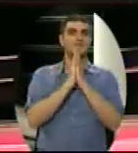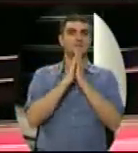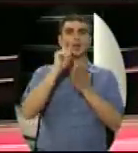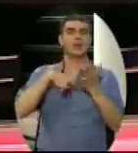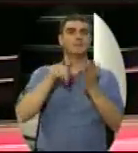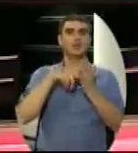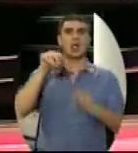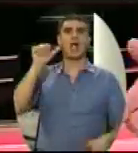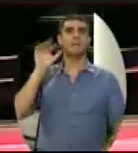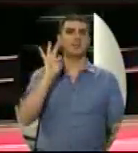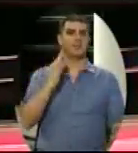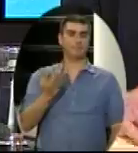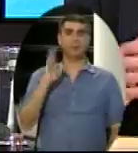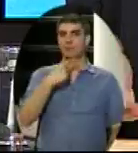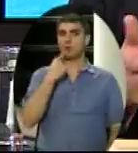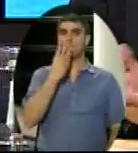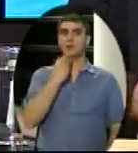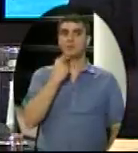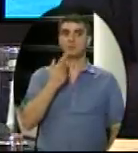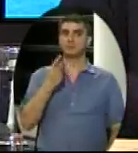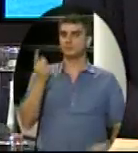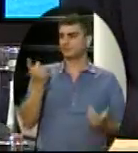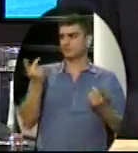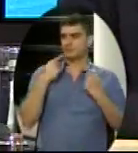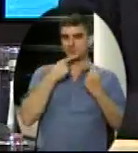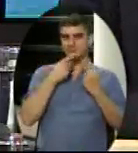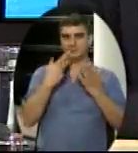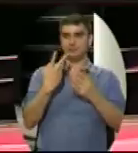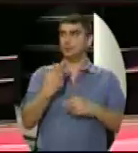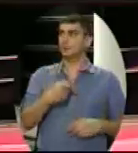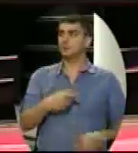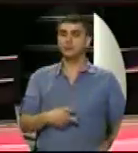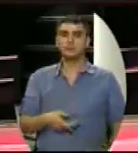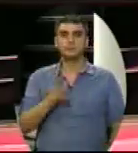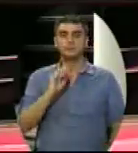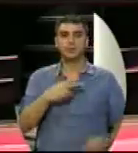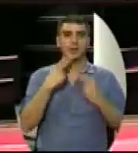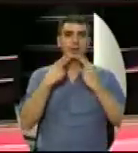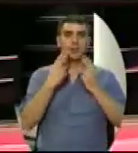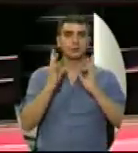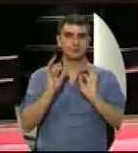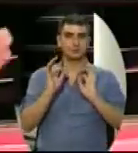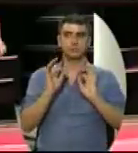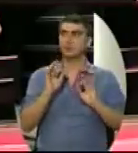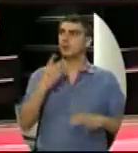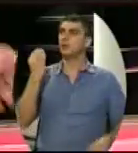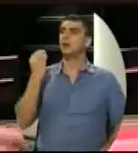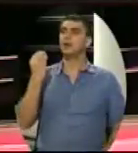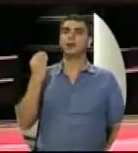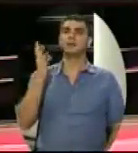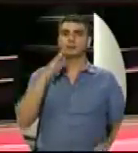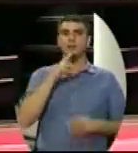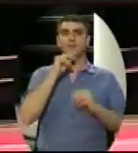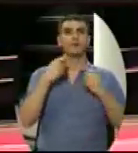לפסול לדוגמה את אחמד טיבי, גם אחמד טיבי קרא ליהודים סרטן. זה הדמגוגיה הרגילה שלכם. סרטן, תראה, צריך לענות באופן ענייני. פה יש כאלה שנוהגים גם לענות